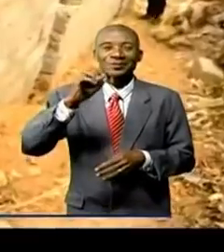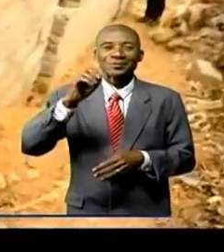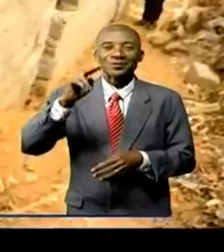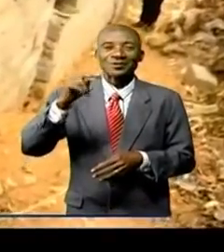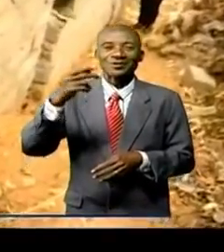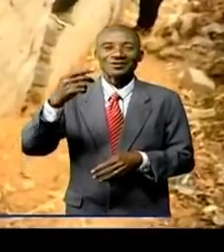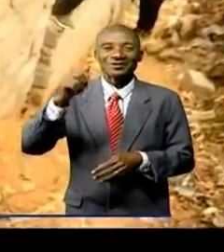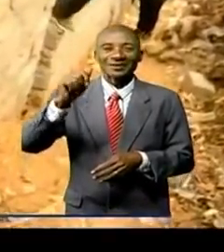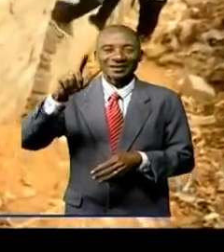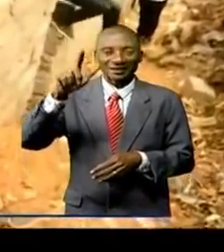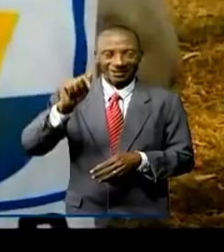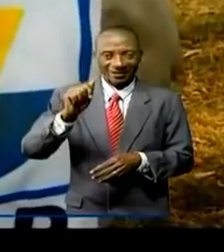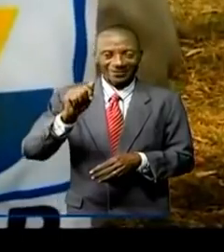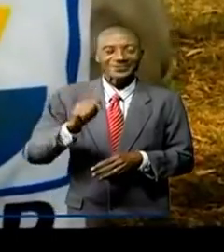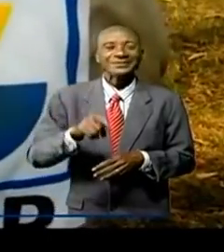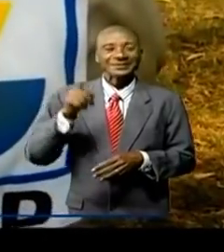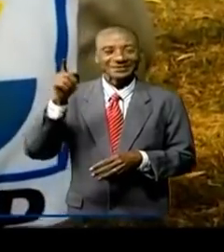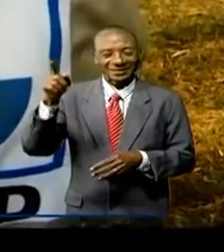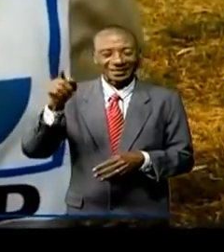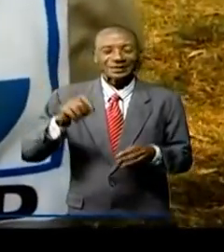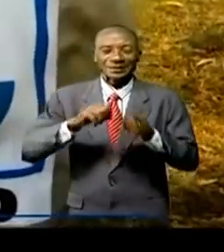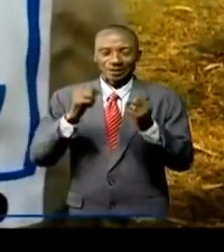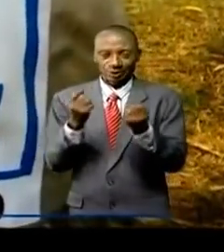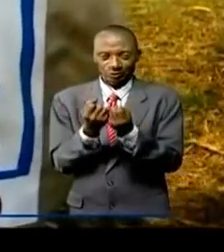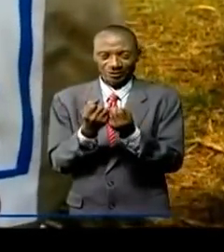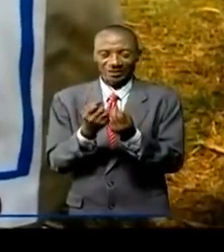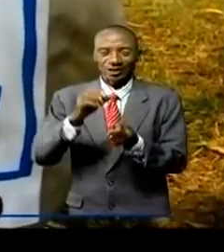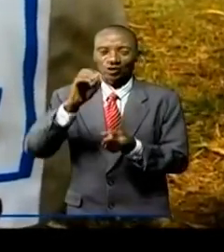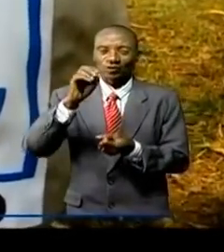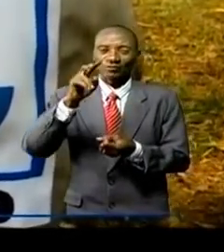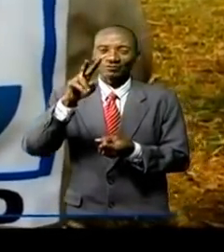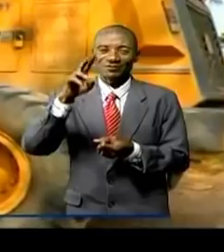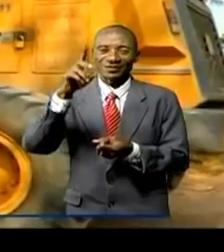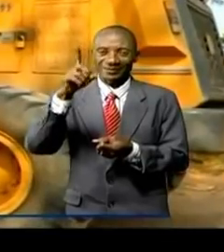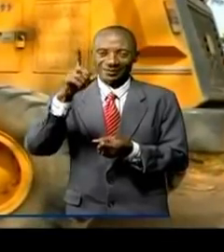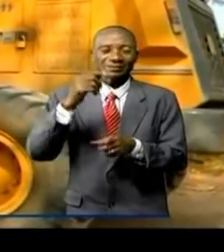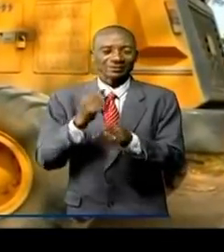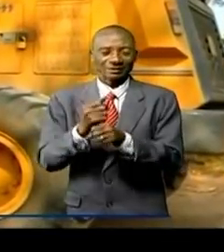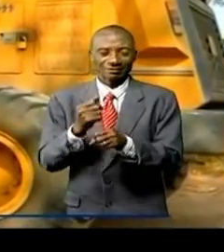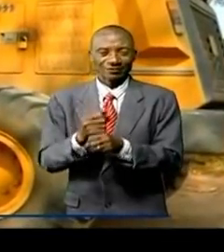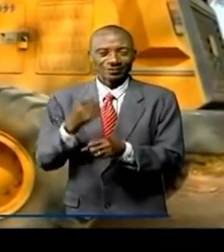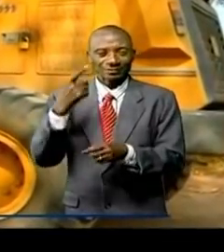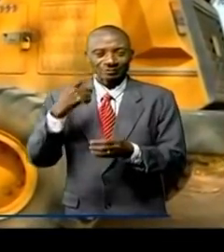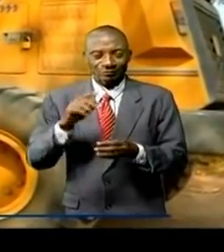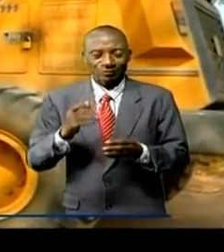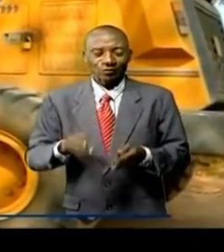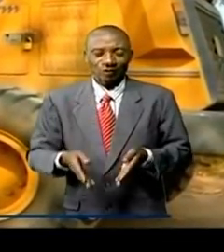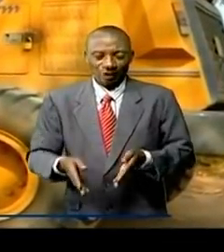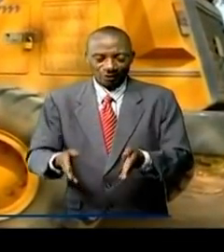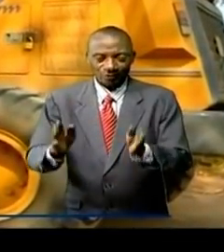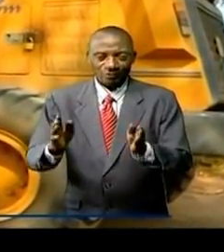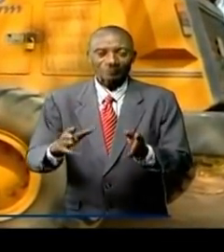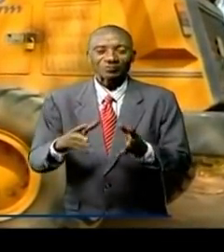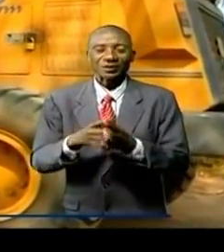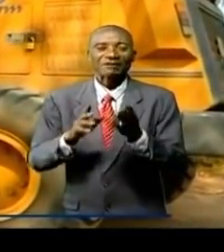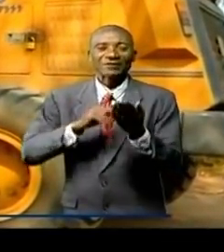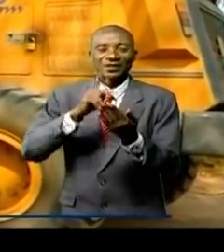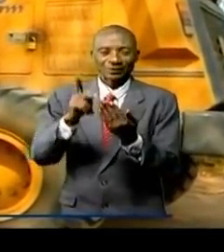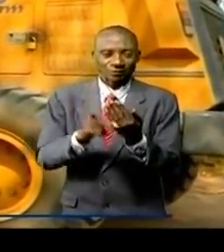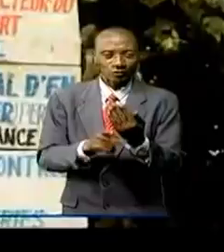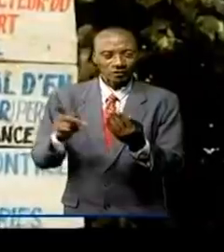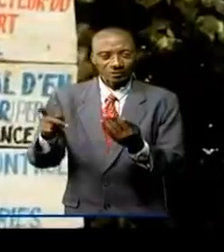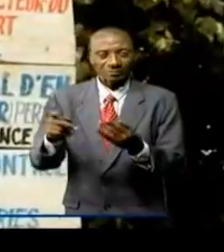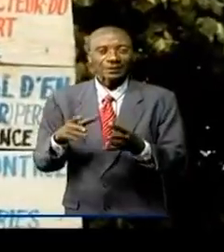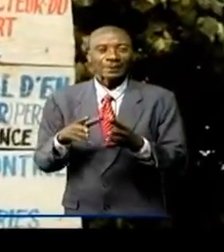l'Office des voiries et drainage, OVD, pilotée par Anthony Mokeli, dans le cadre du projet PR 2022 sur financement